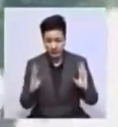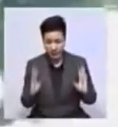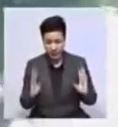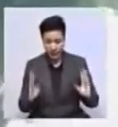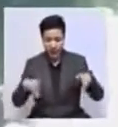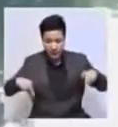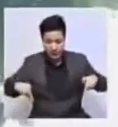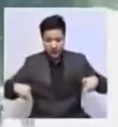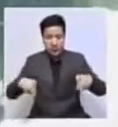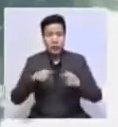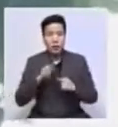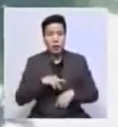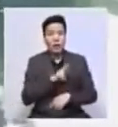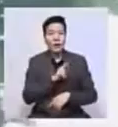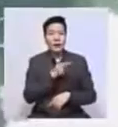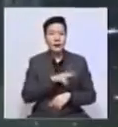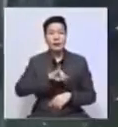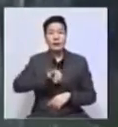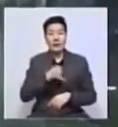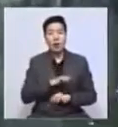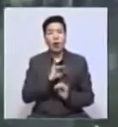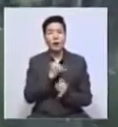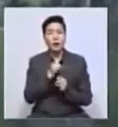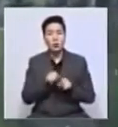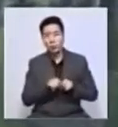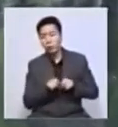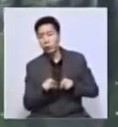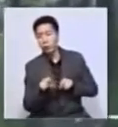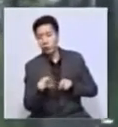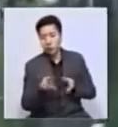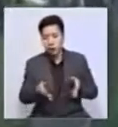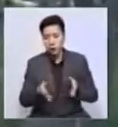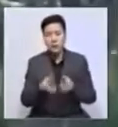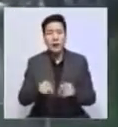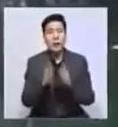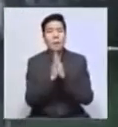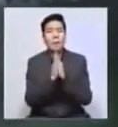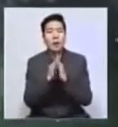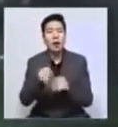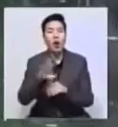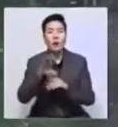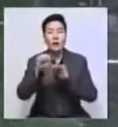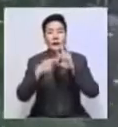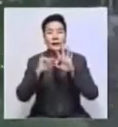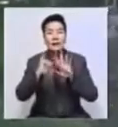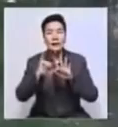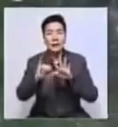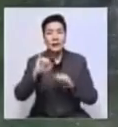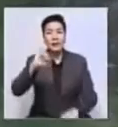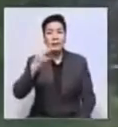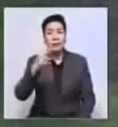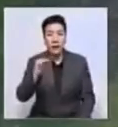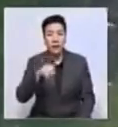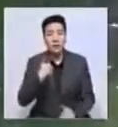งแต่ชุมชนหลังมหาวิทยาลัยราชภัฏจันทร์เกษมเขตจตุจักรถึงชุมชนศาลเจ้าพ่อสมบุญเขตสายไหมที่ปัจจุบันนะครับพบ